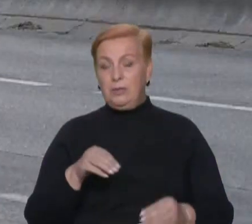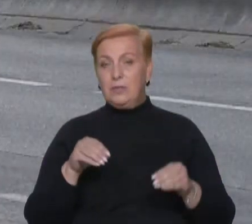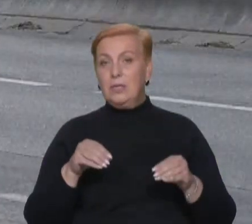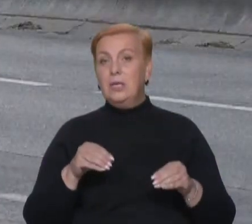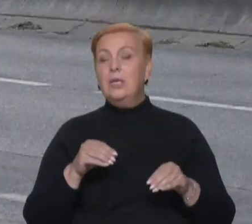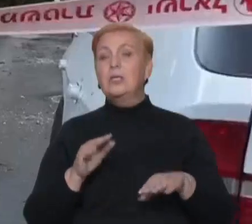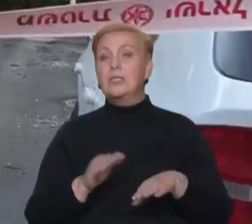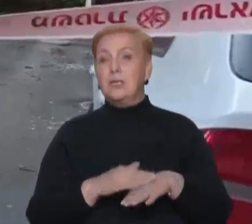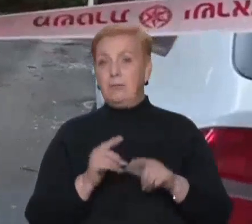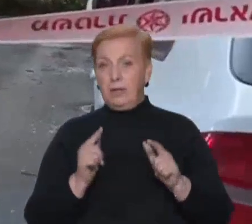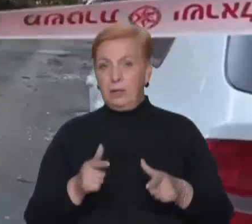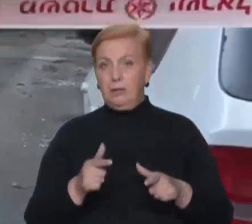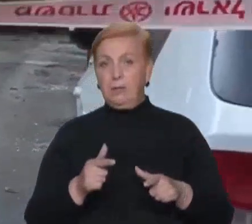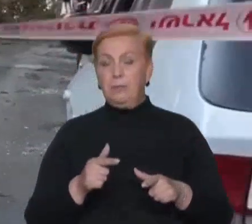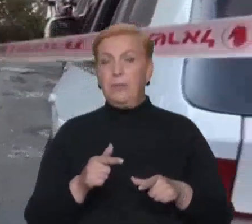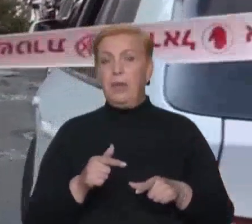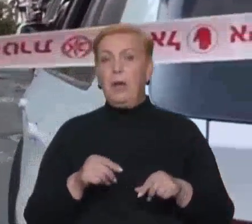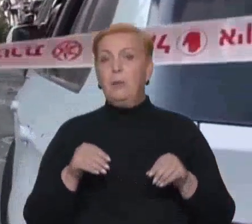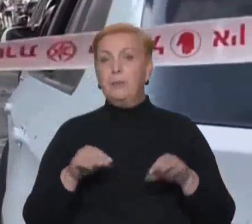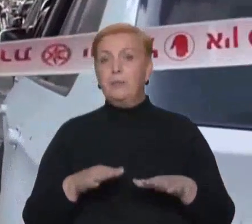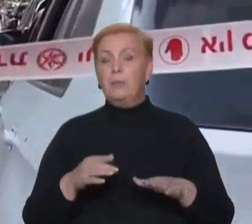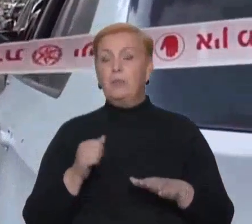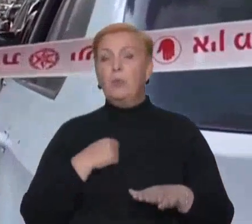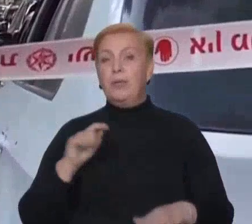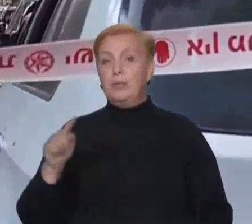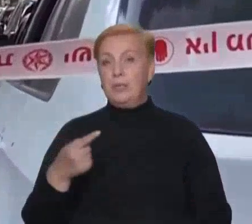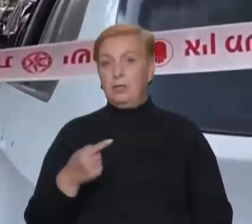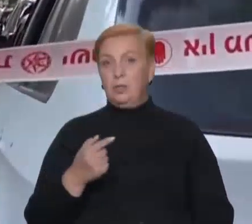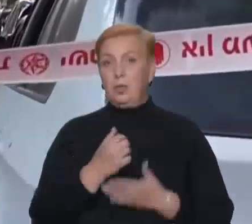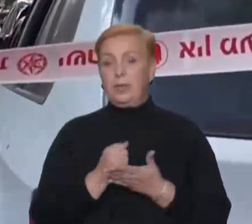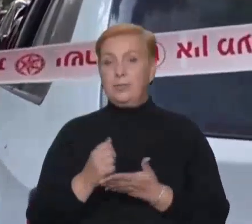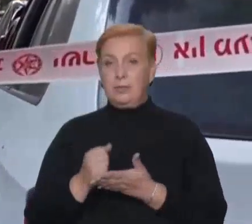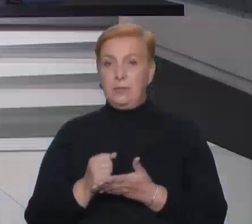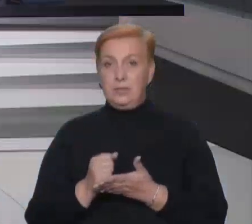мобілізацію резервістів. Тим часом у центральній частині країни введено особливий стан.